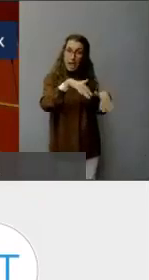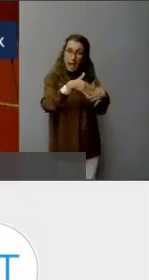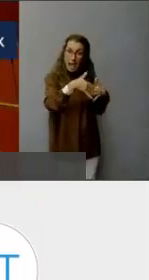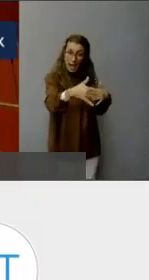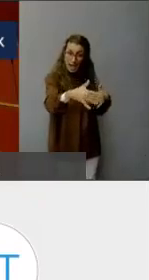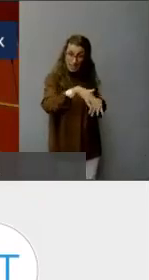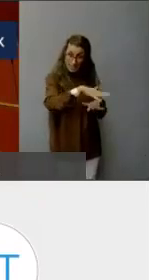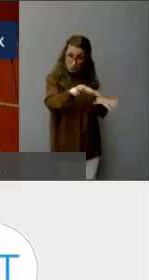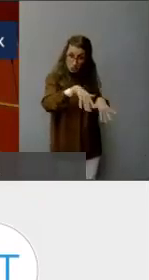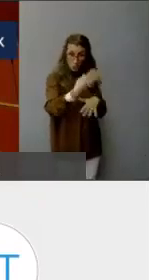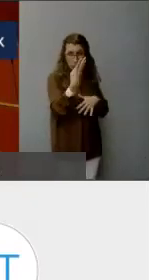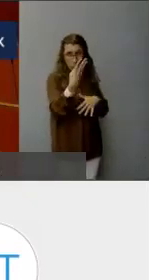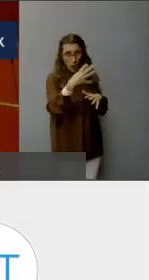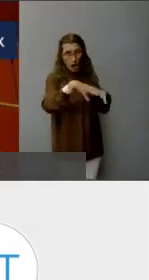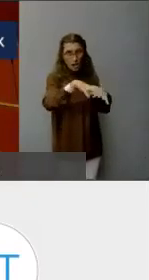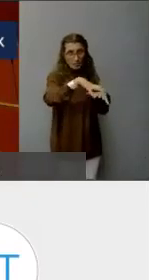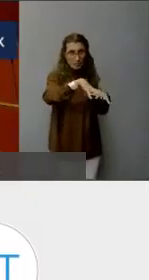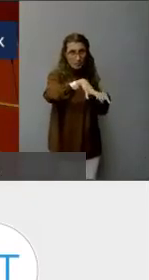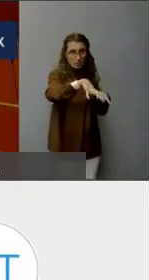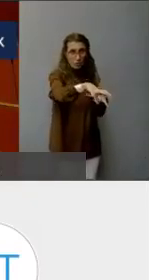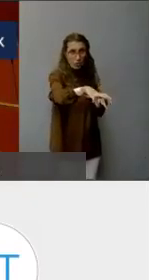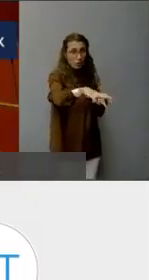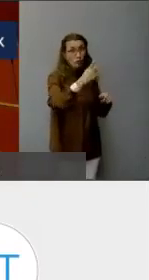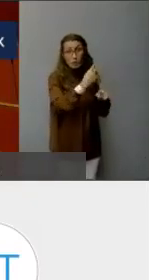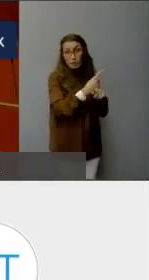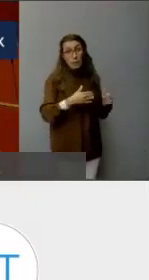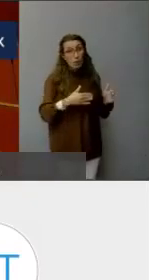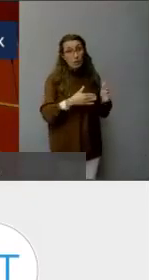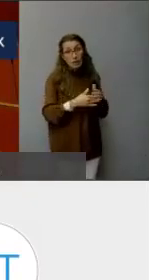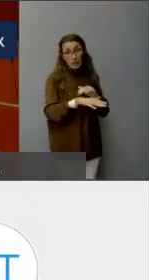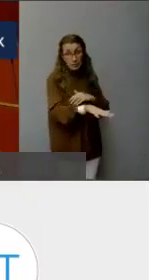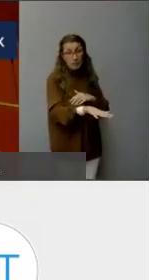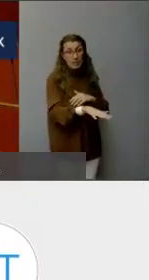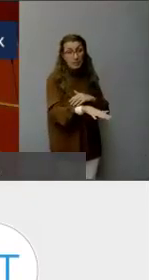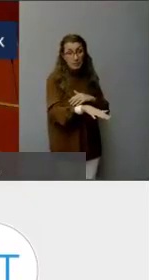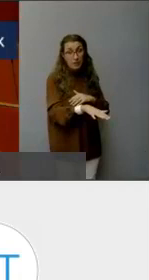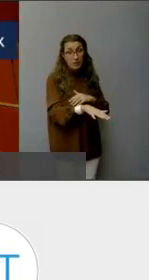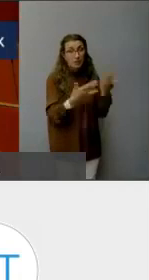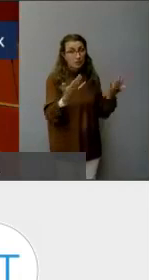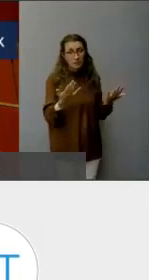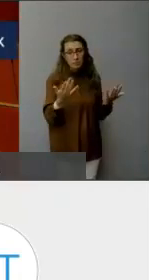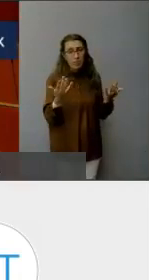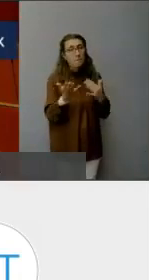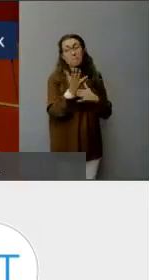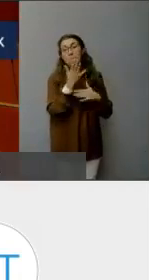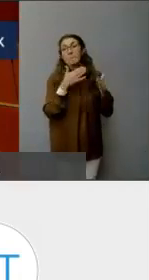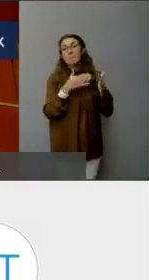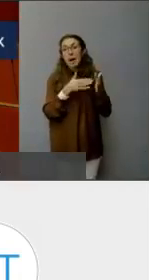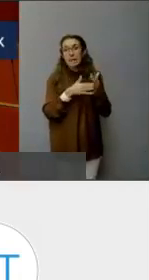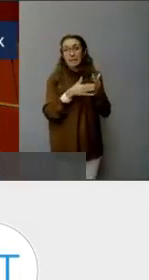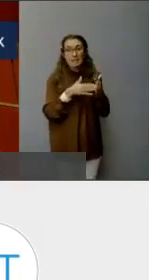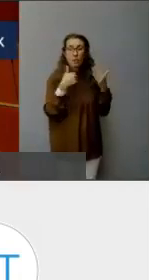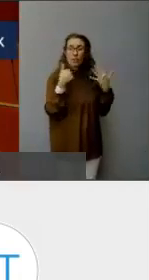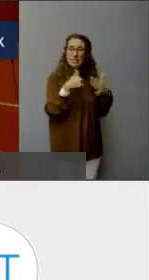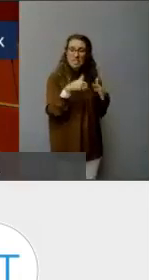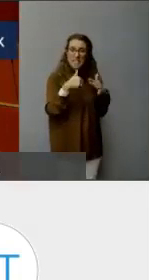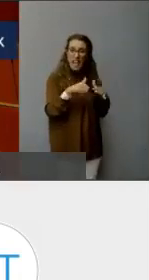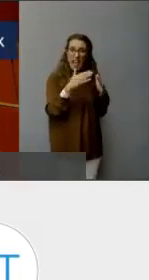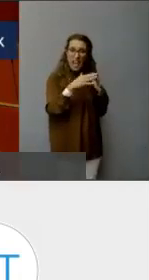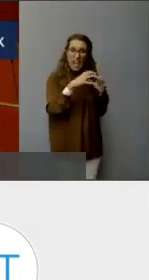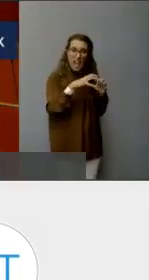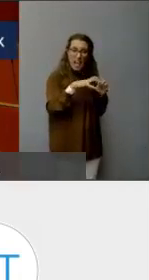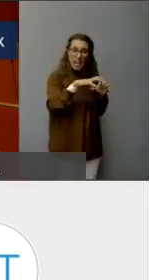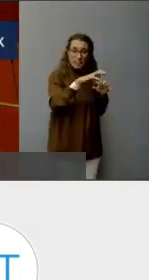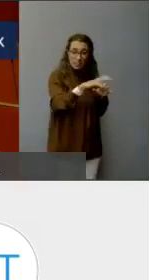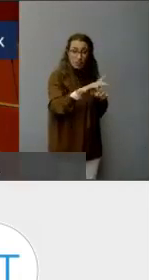dovrà nelle zone a mare nelle zone di atterraggio a mare al massimo le mettiamo 434 16 anzi poi se viene